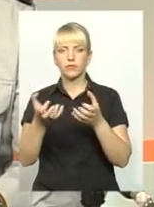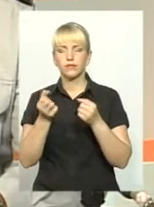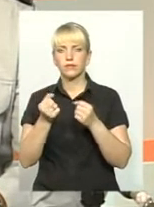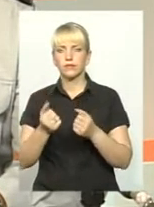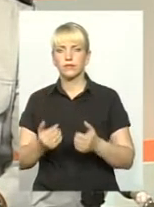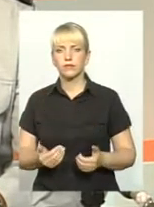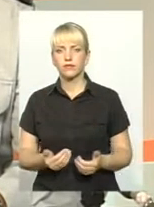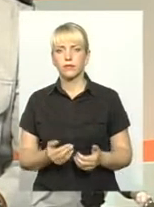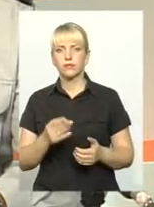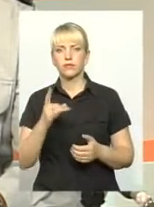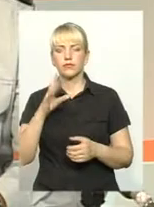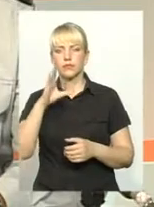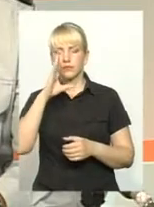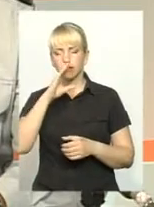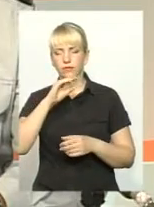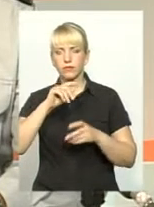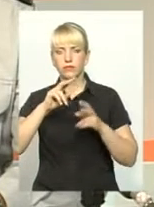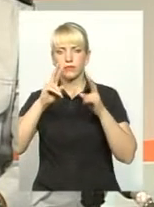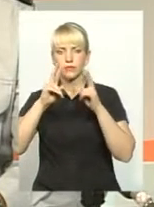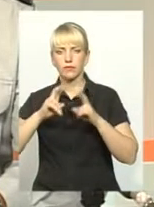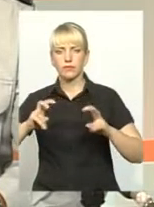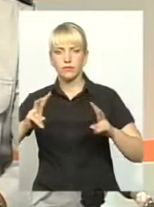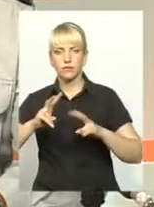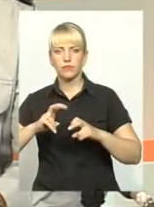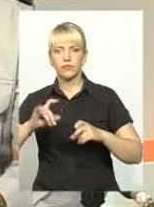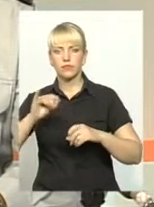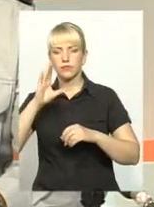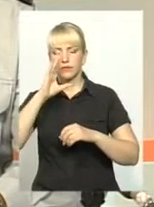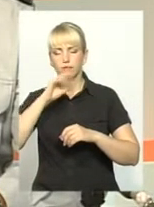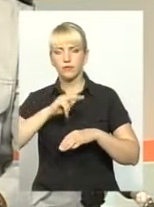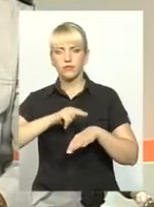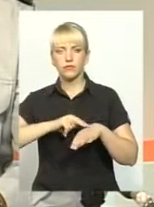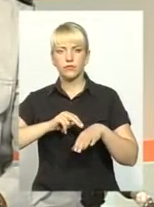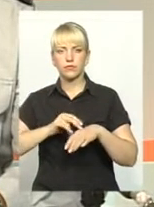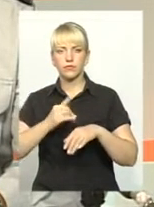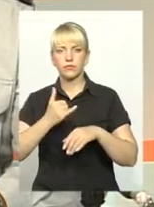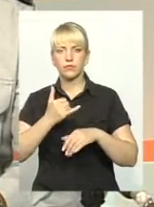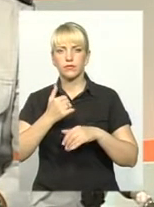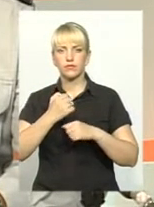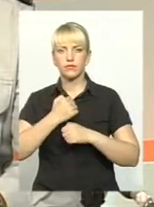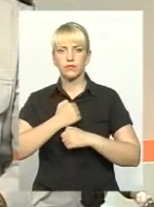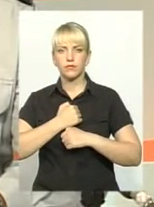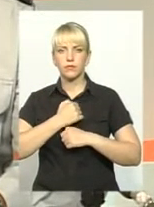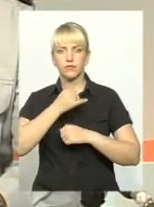ефективність розслідування, про ефективність правоохоронного органу, на